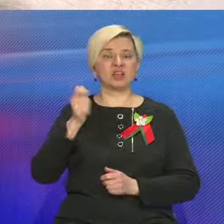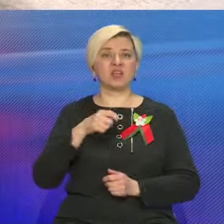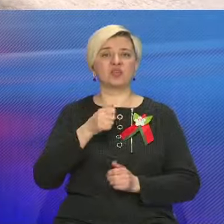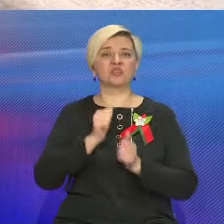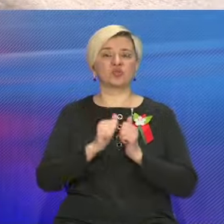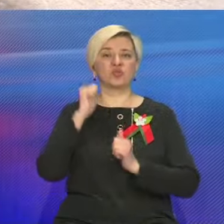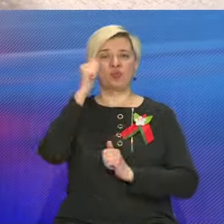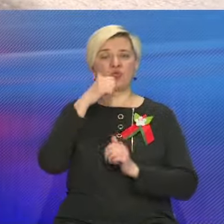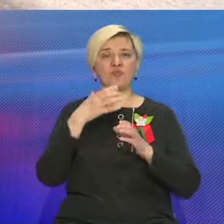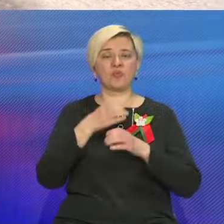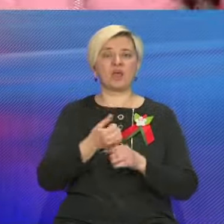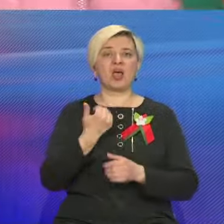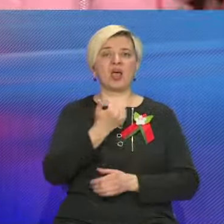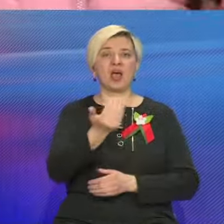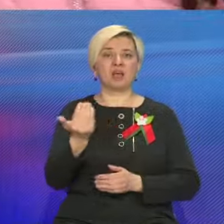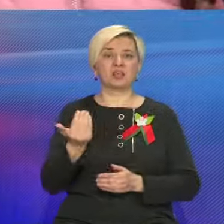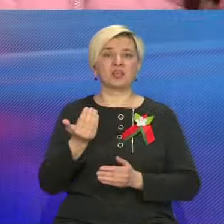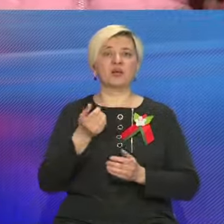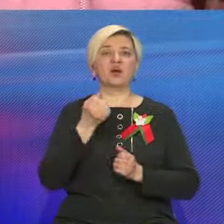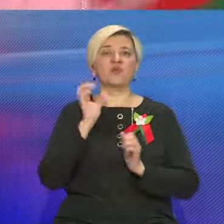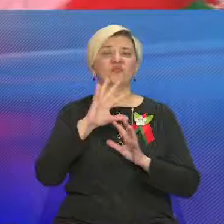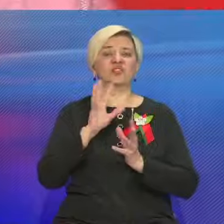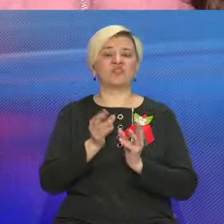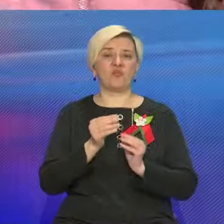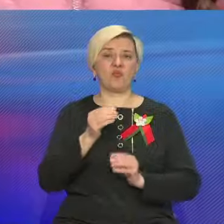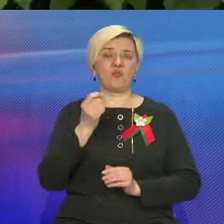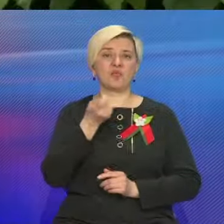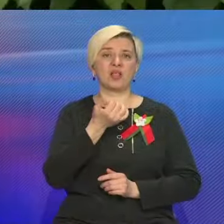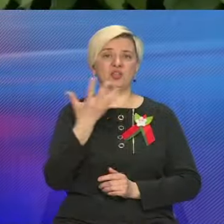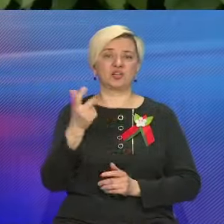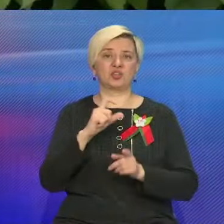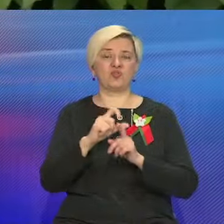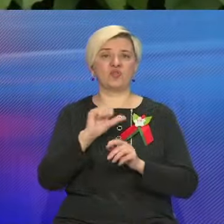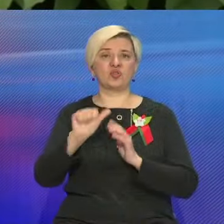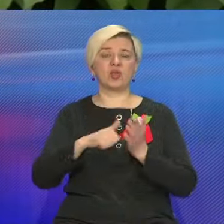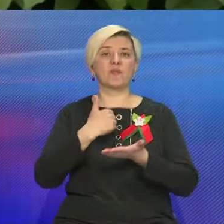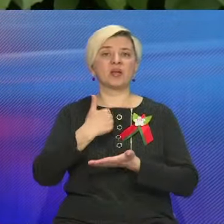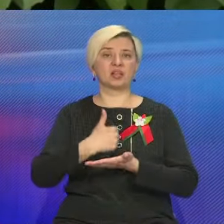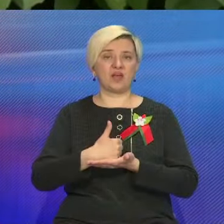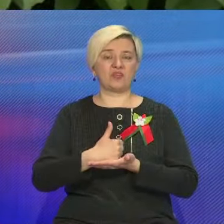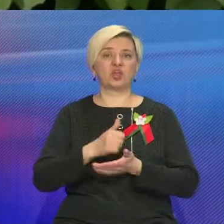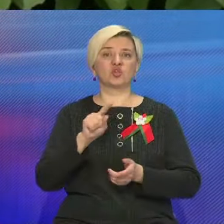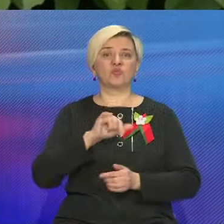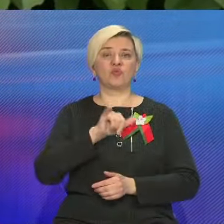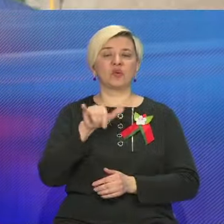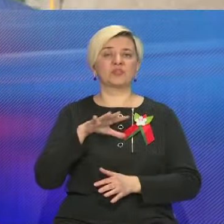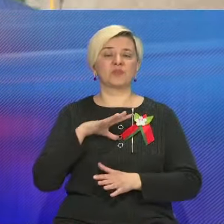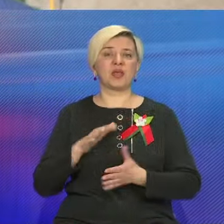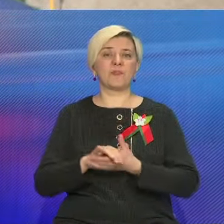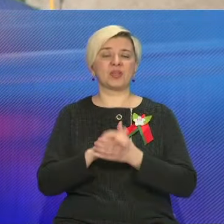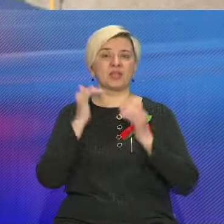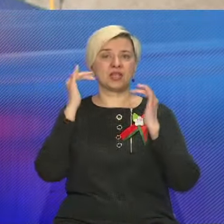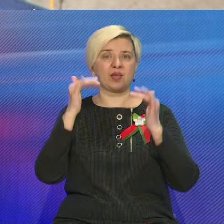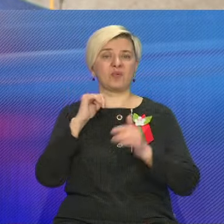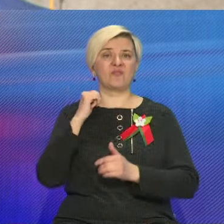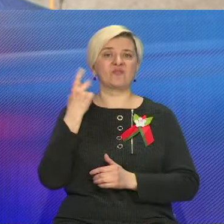заповед будущему поколению, усяго пару слов, але самых головных. Чтоб у вас было мирное небо всегда. День Победы –